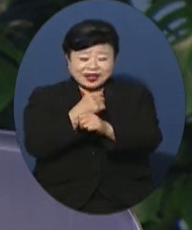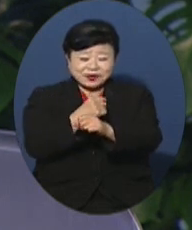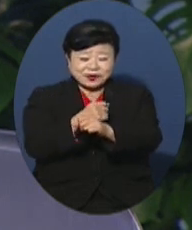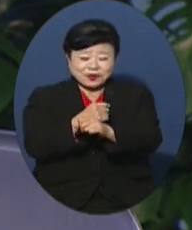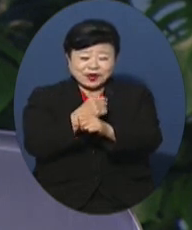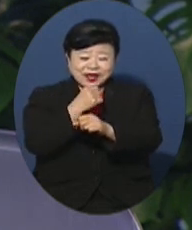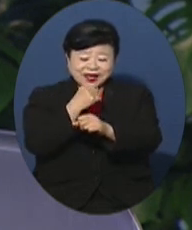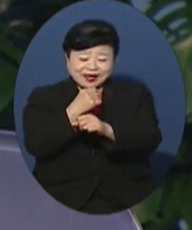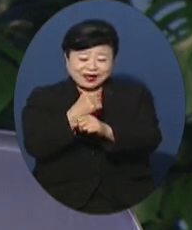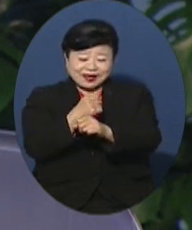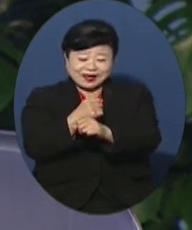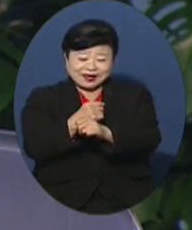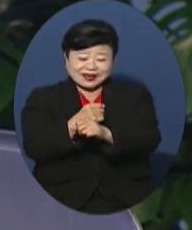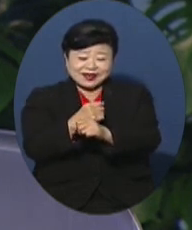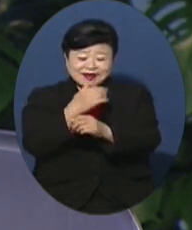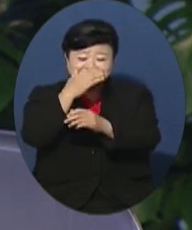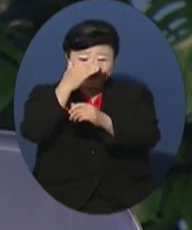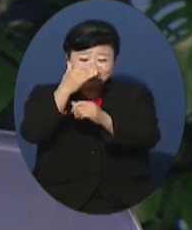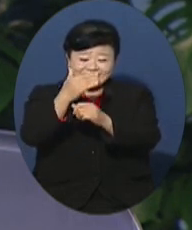잘되고